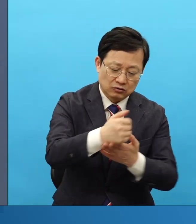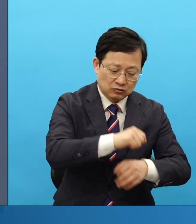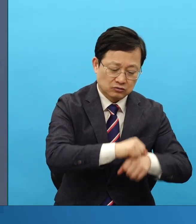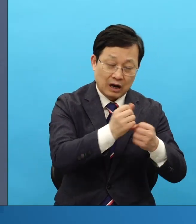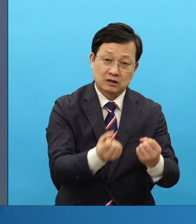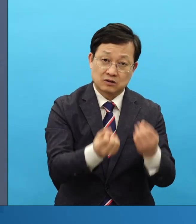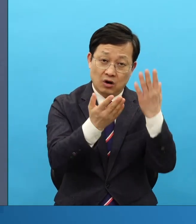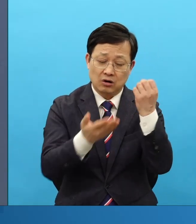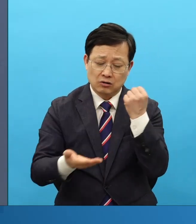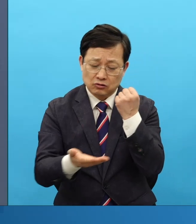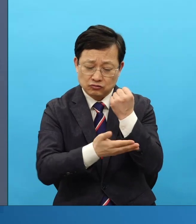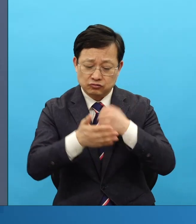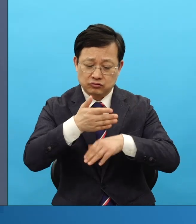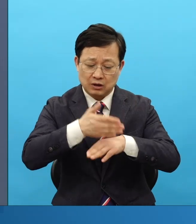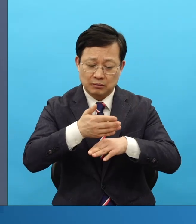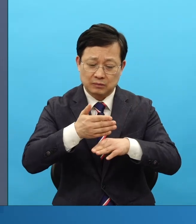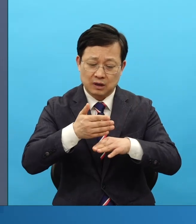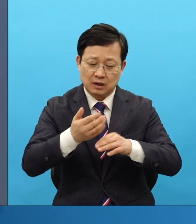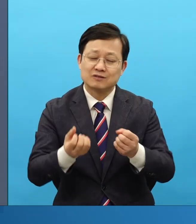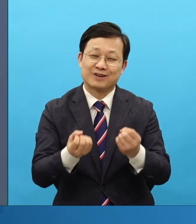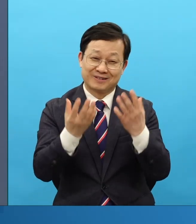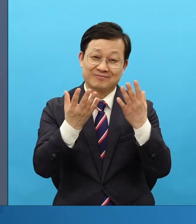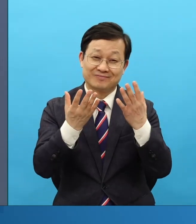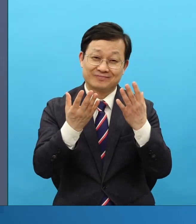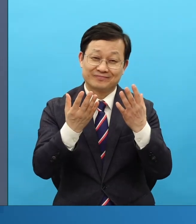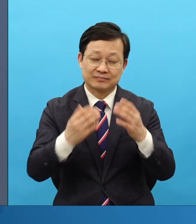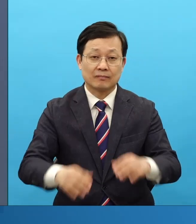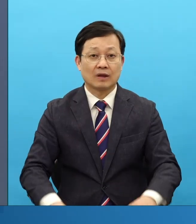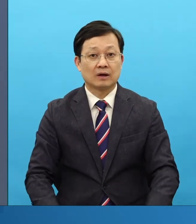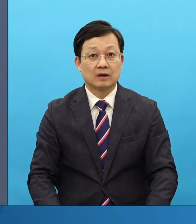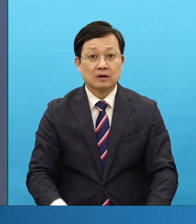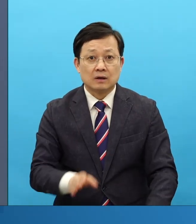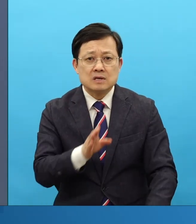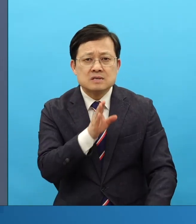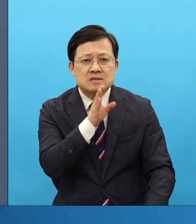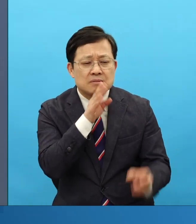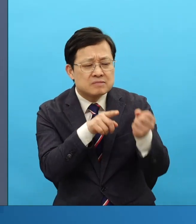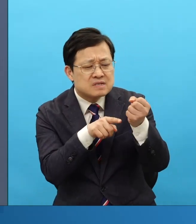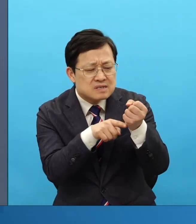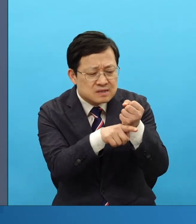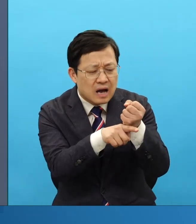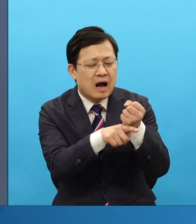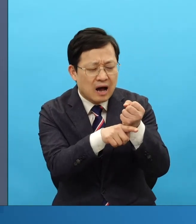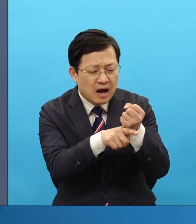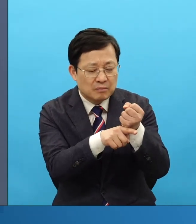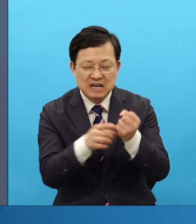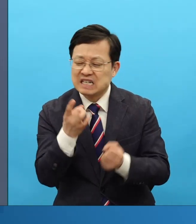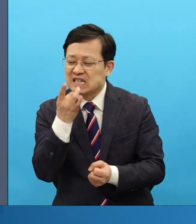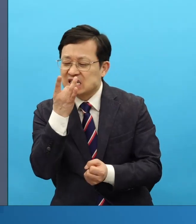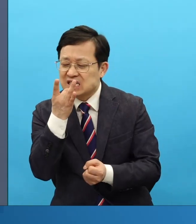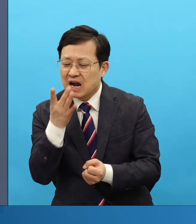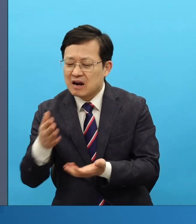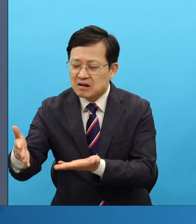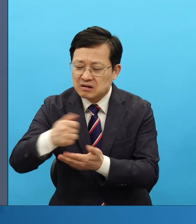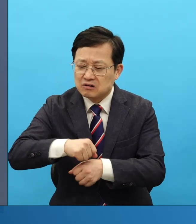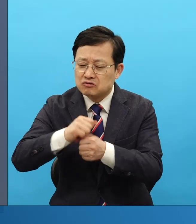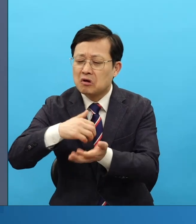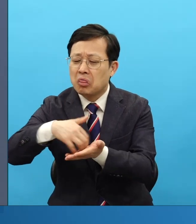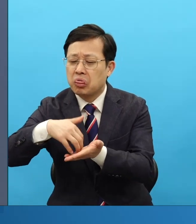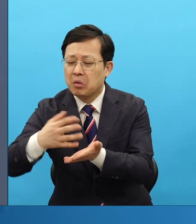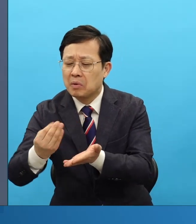the ingathering or Thanksgiving. 예, 본질을 알아야지 곡식 그 얘기 아니에요. And so it's not just about harvesting the crop. You have to